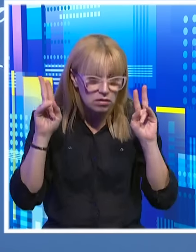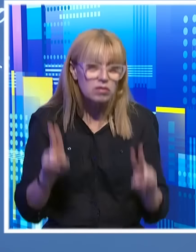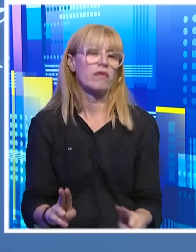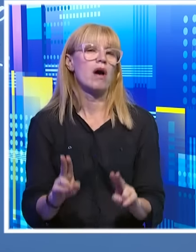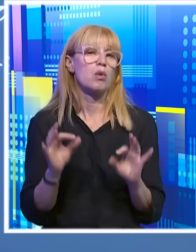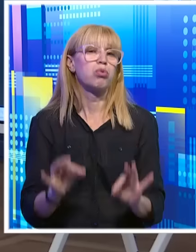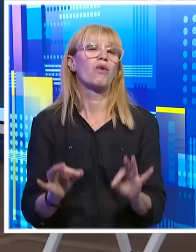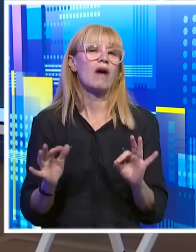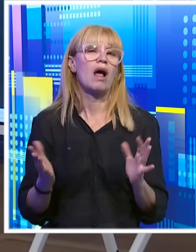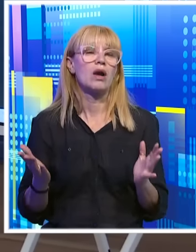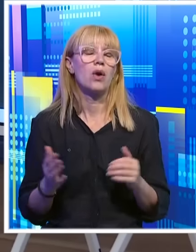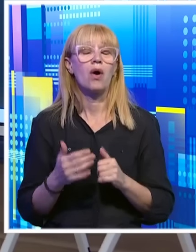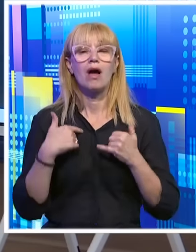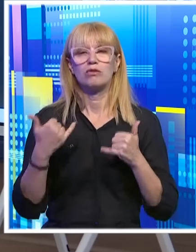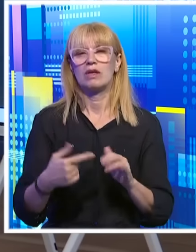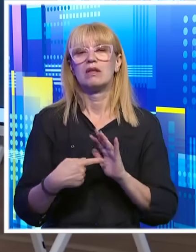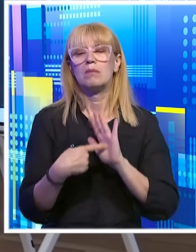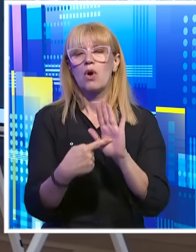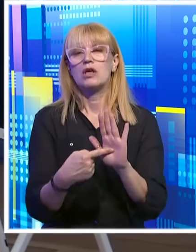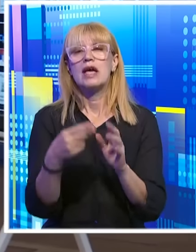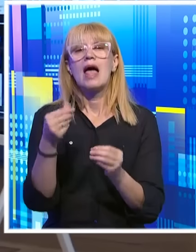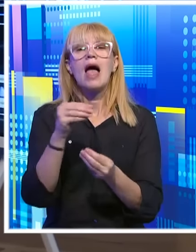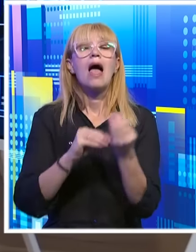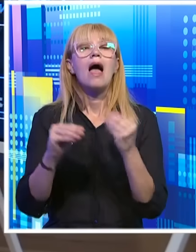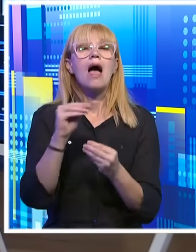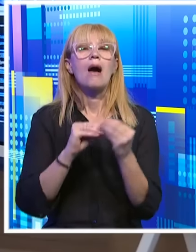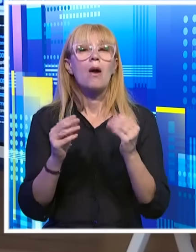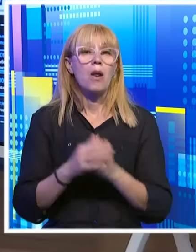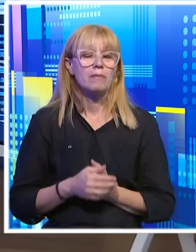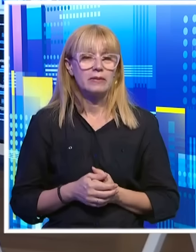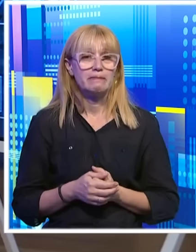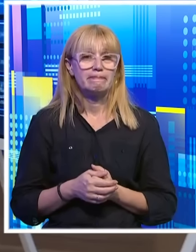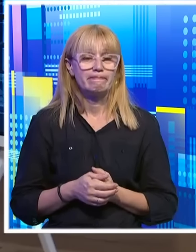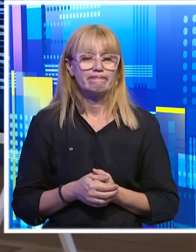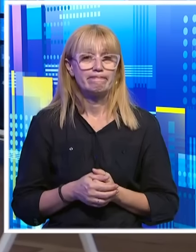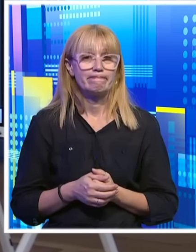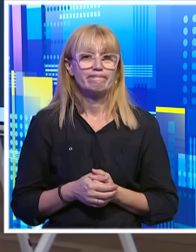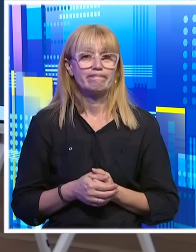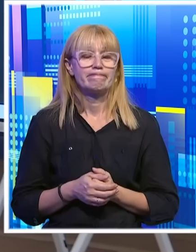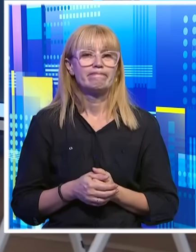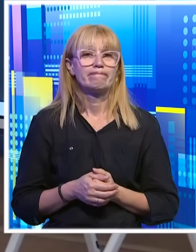Ja ću vam ukazati sada na ekonomske efekte.